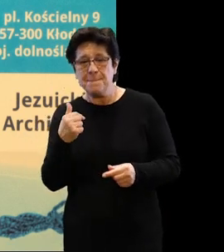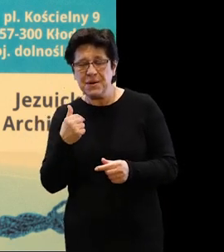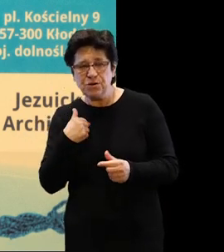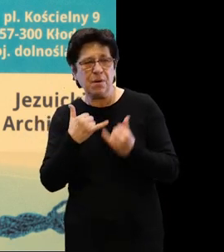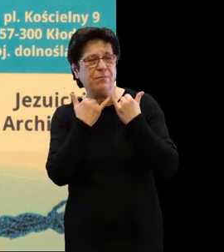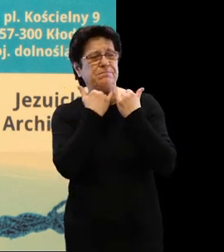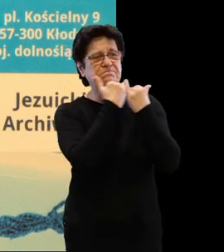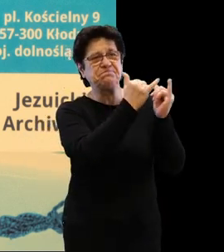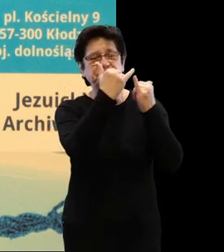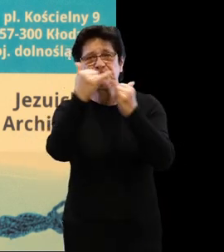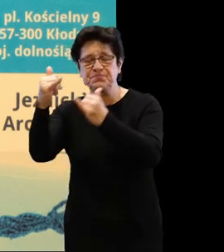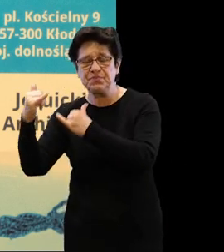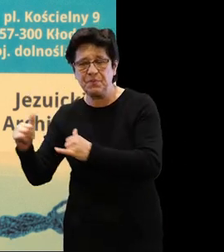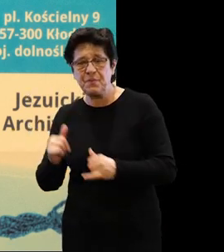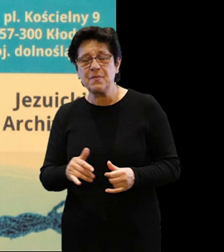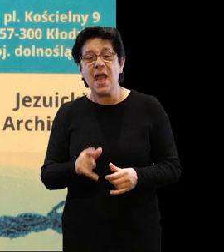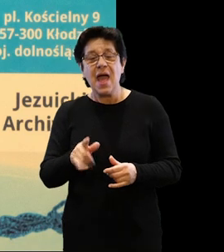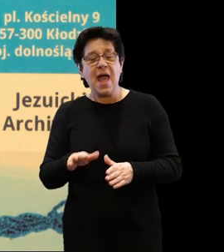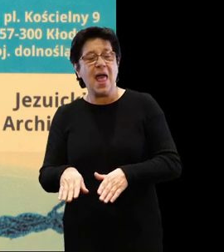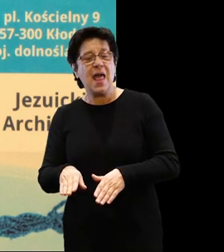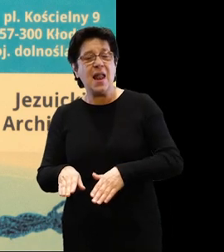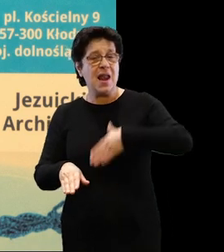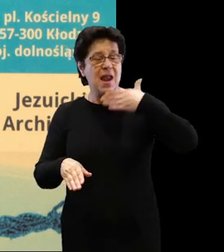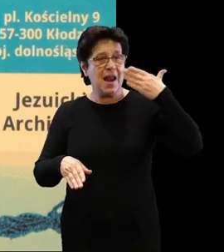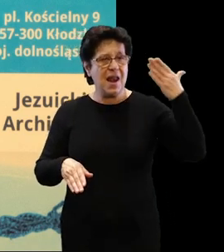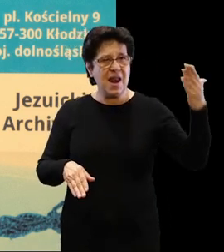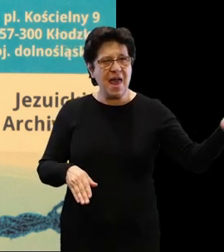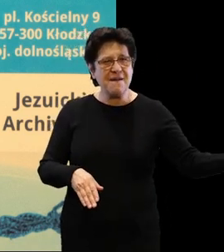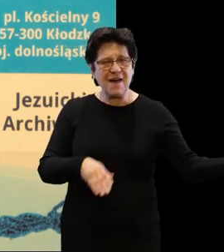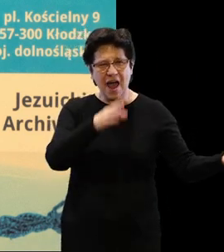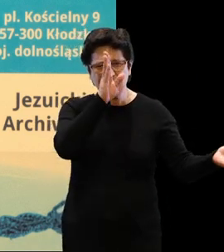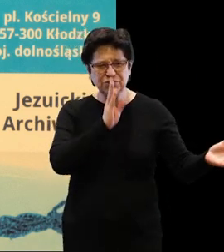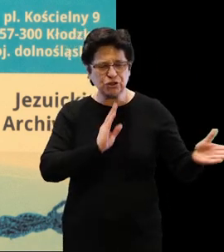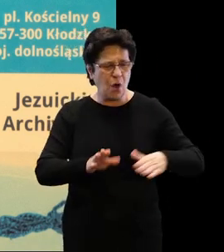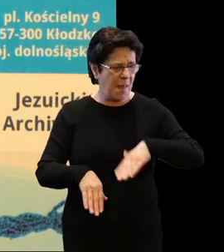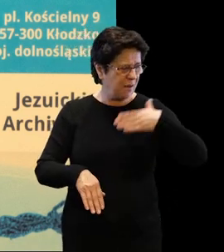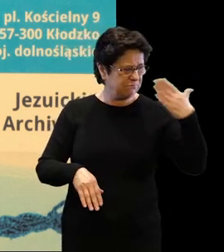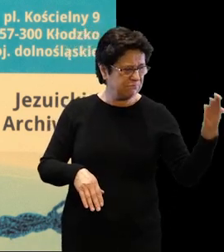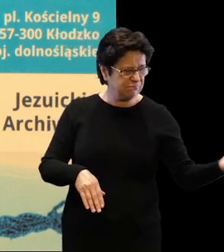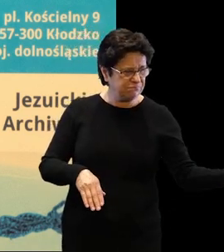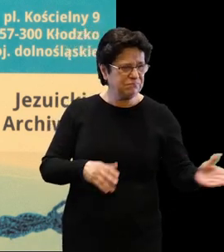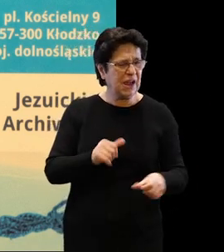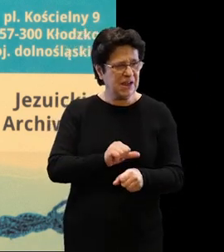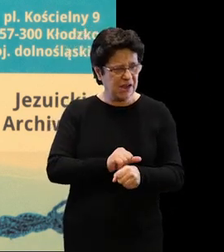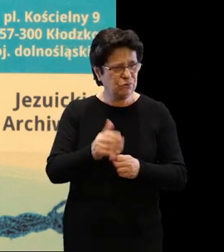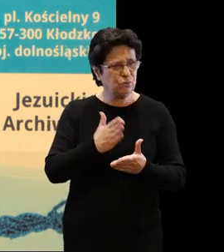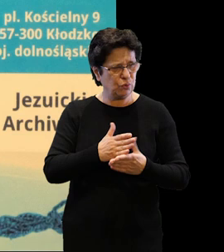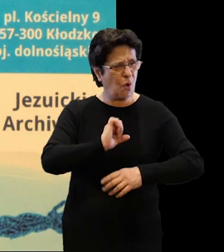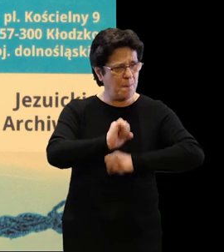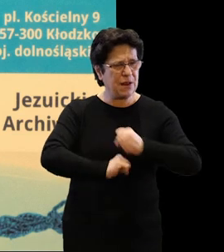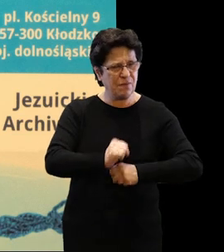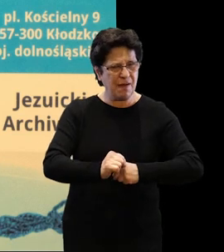także jakby ta lewa strona Polski i i północ została pracowa i powiem państwu tak nie tak